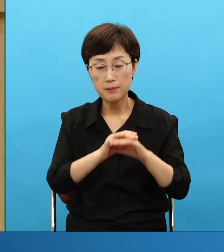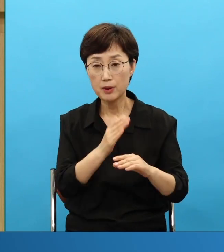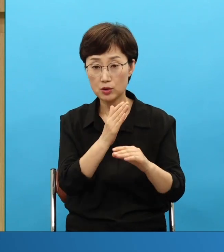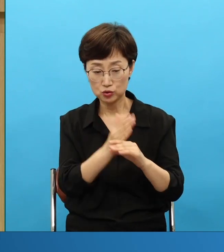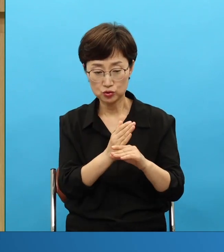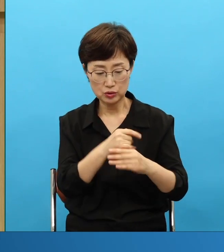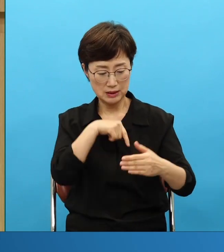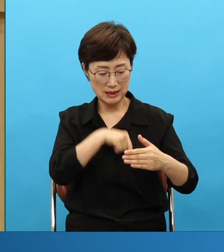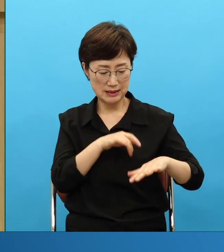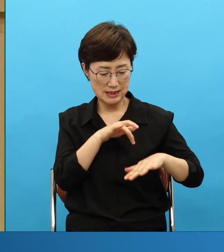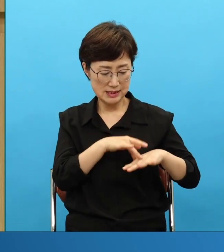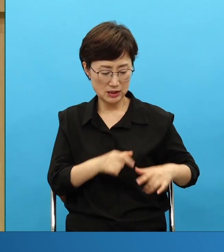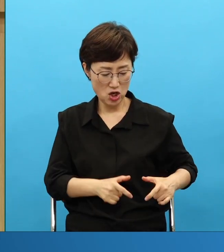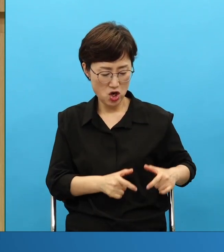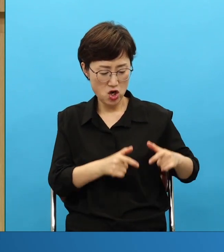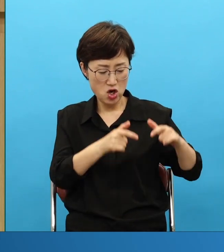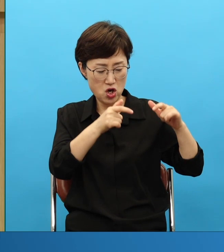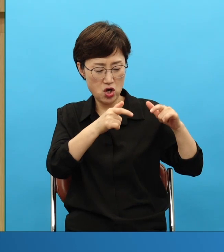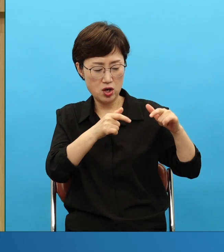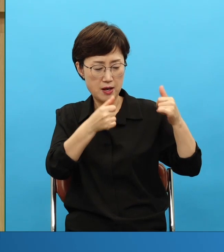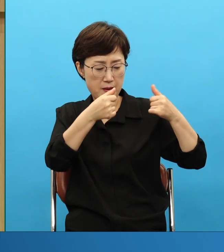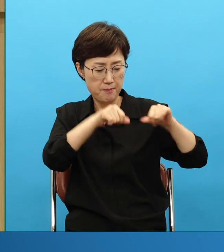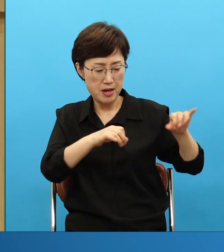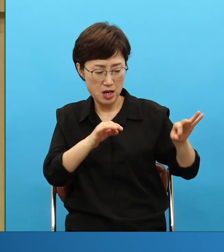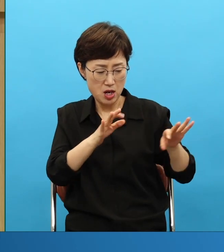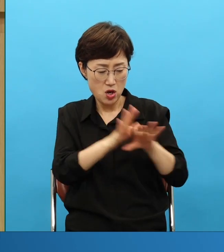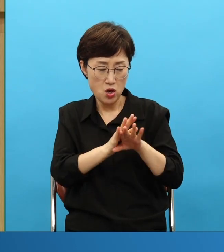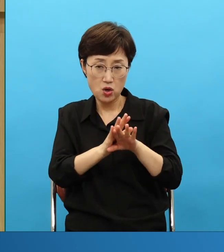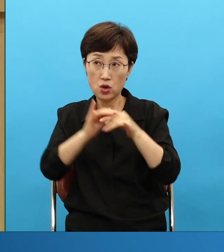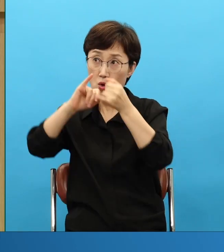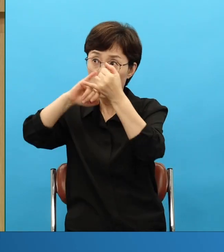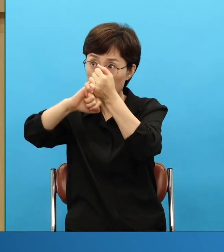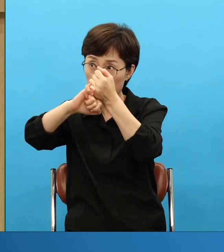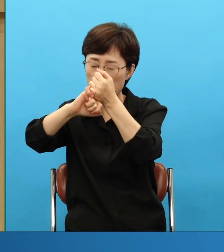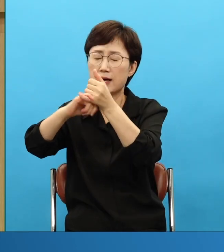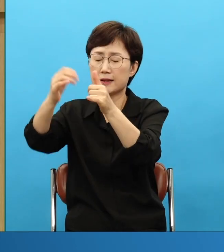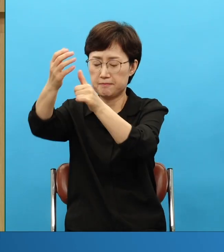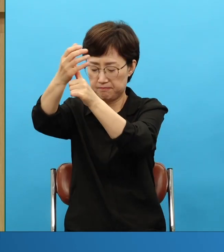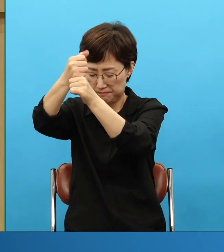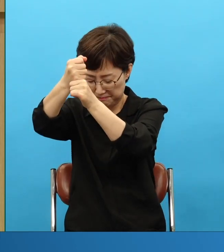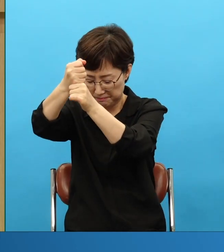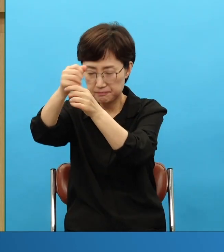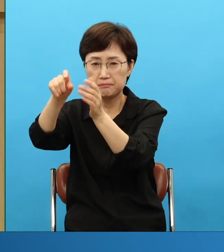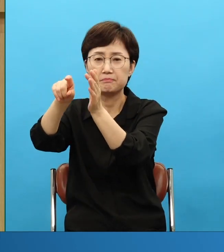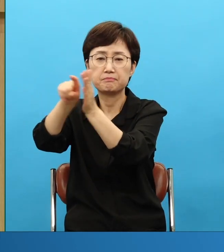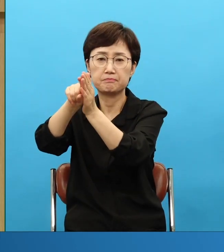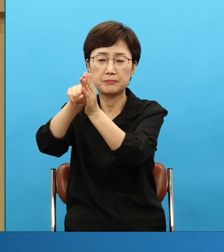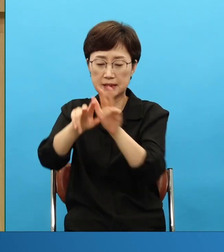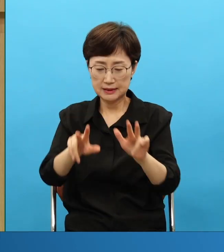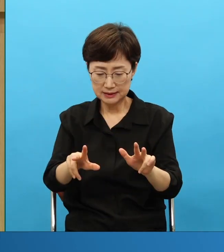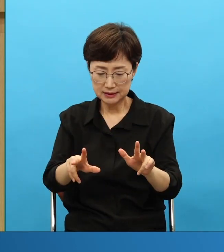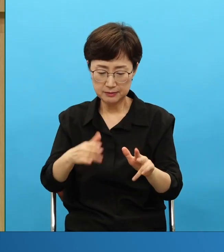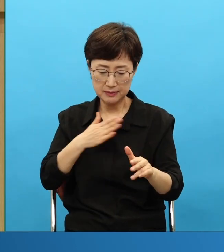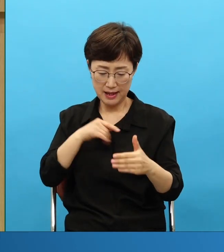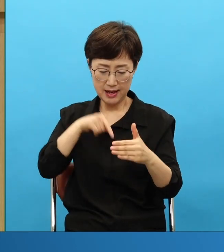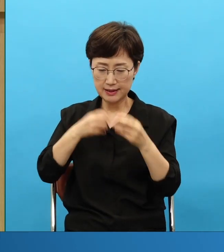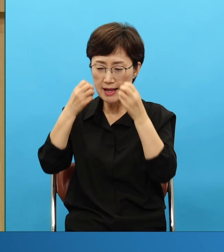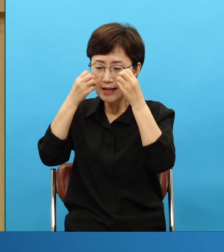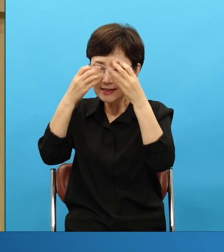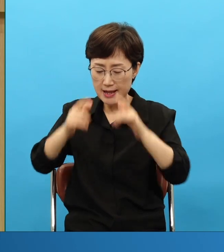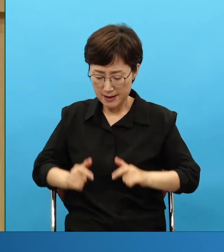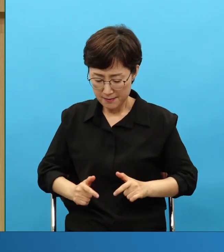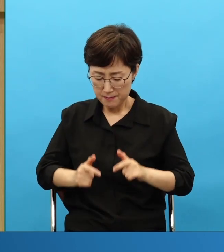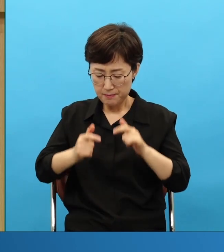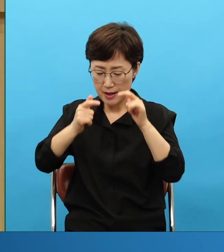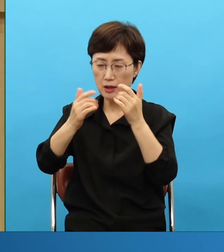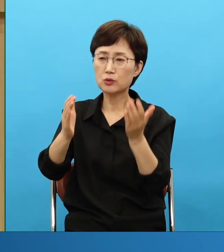요새를 무너뜨리겠다는 주님의 정확한 언약을 붙잡고 우리 안에 새로운 망대를 세우는 시간이 되기를